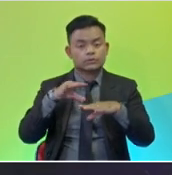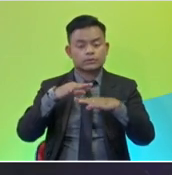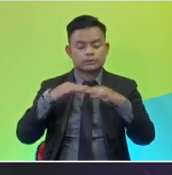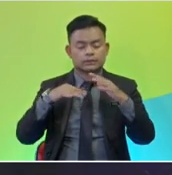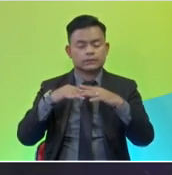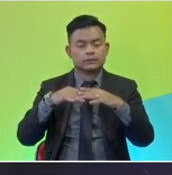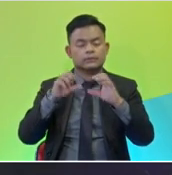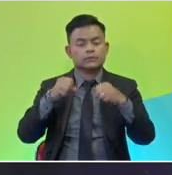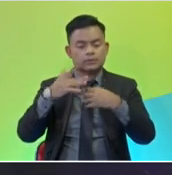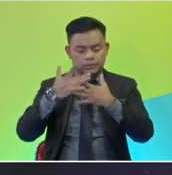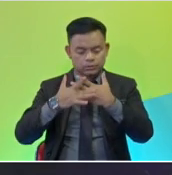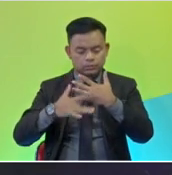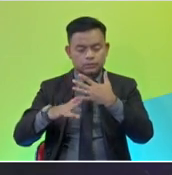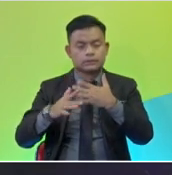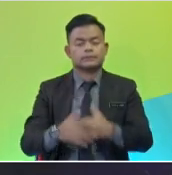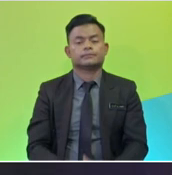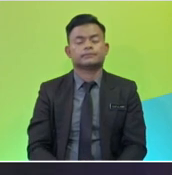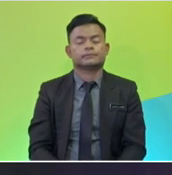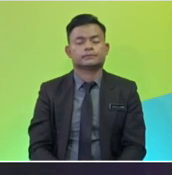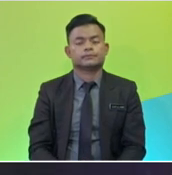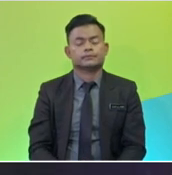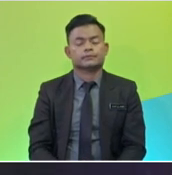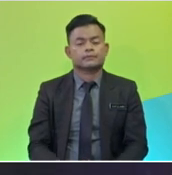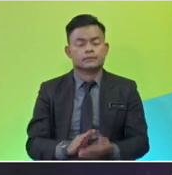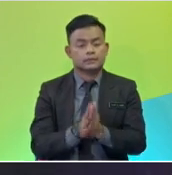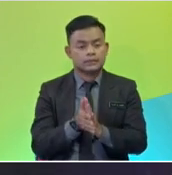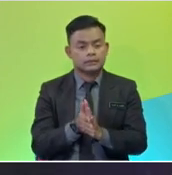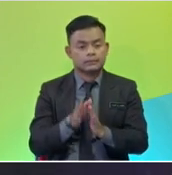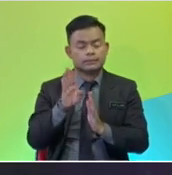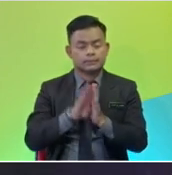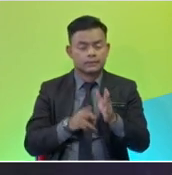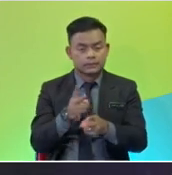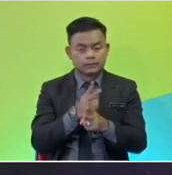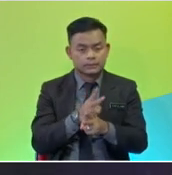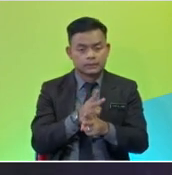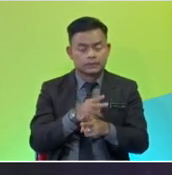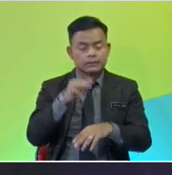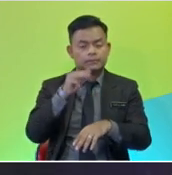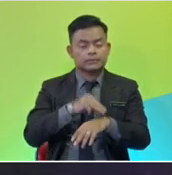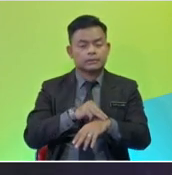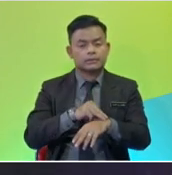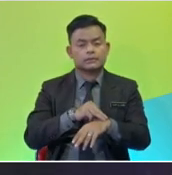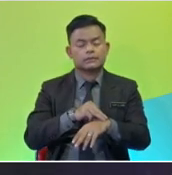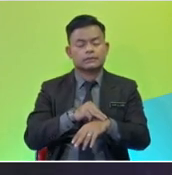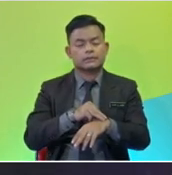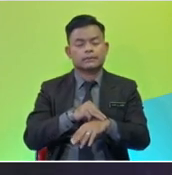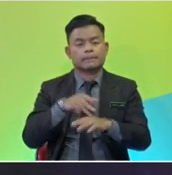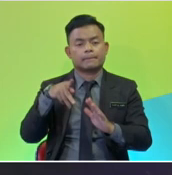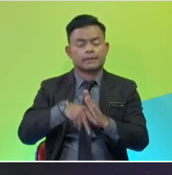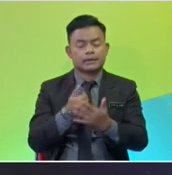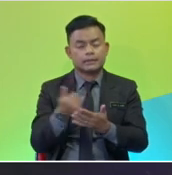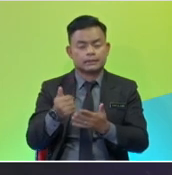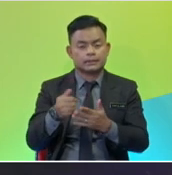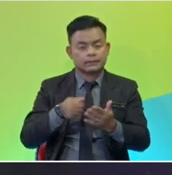boleh luka Oke jadi kita kena berhati-hati semasa mengendarikan peralatan tajam mestilah ada pengawasan